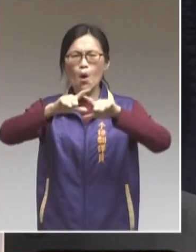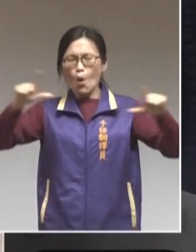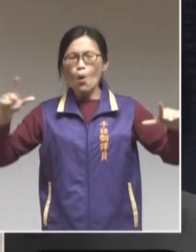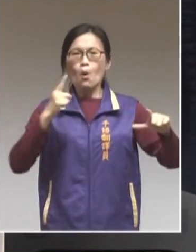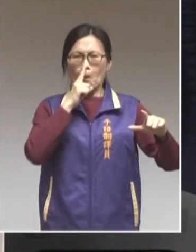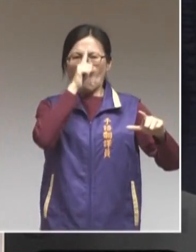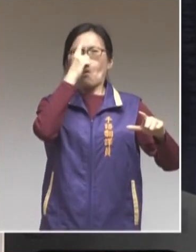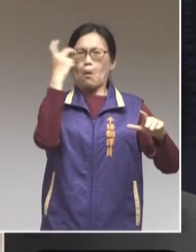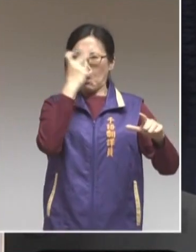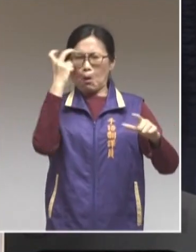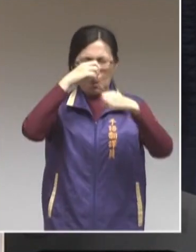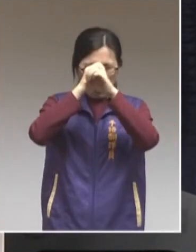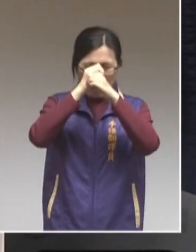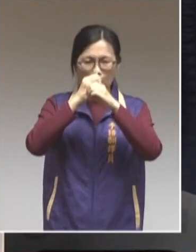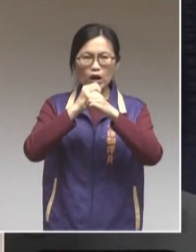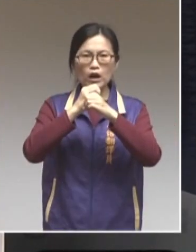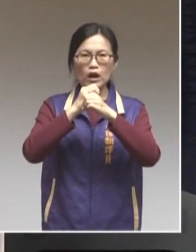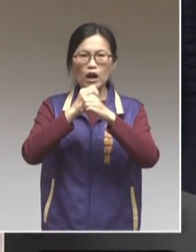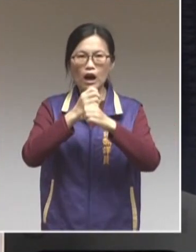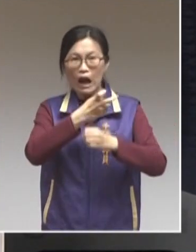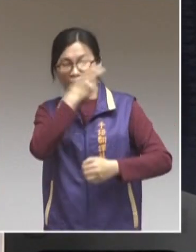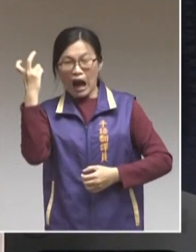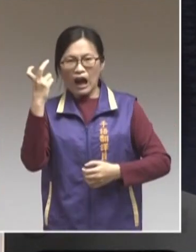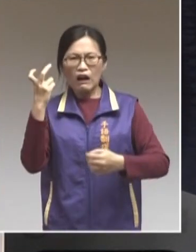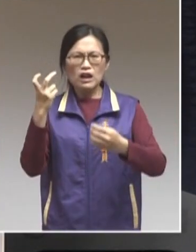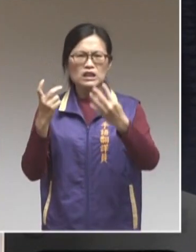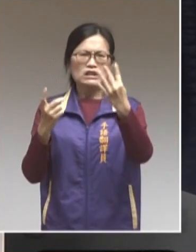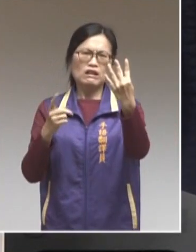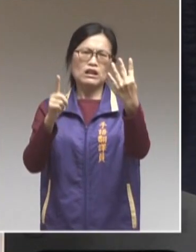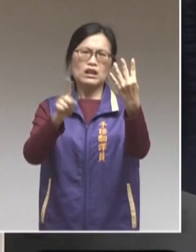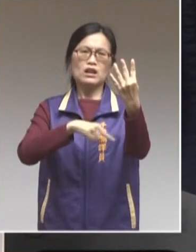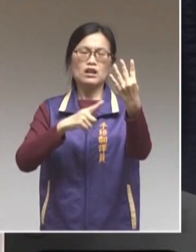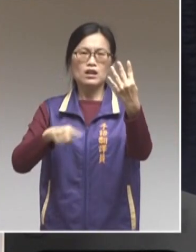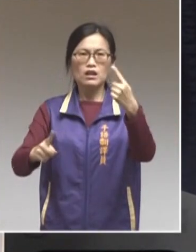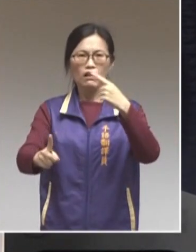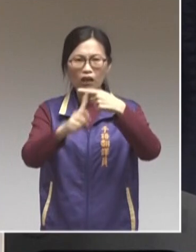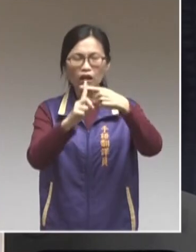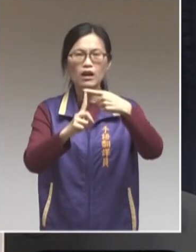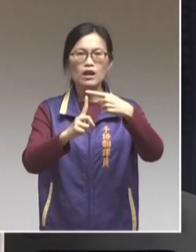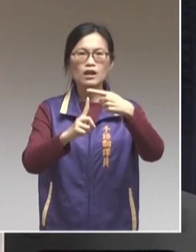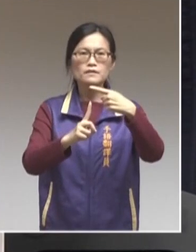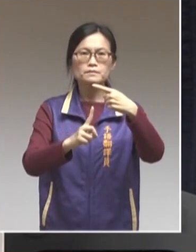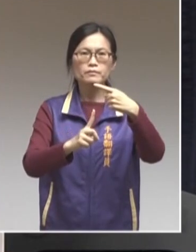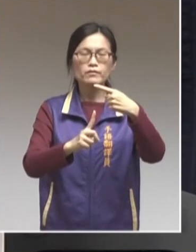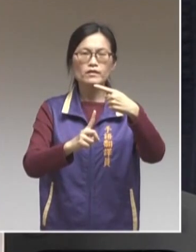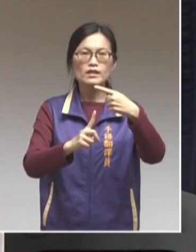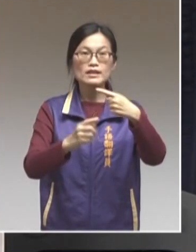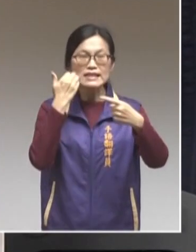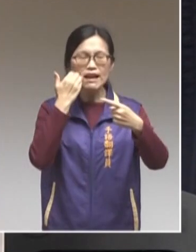分呢，有发现了总共有4名的一个确诊个案，分别是